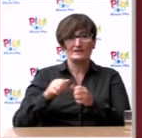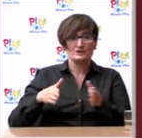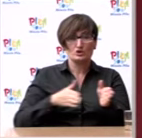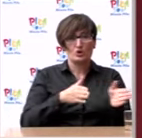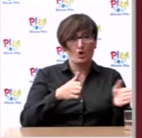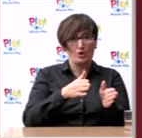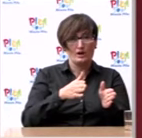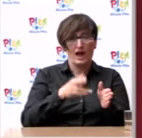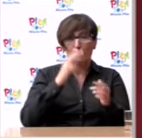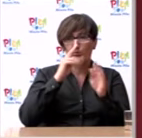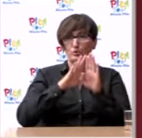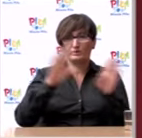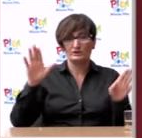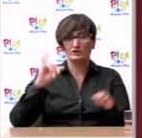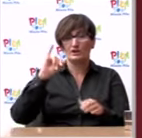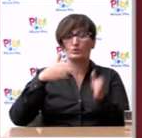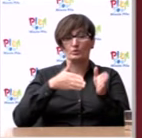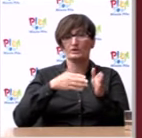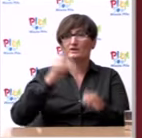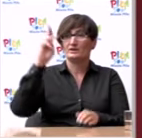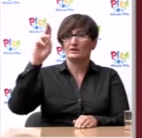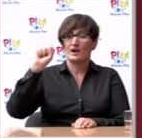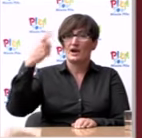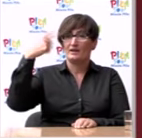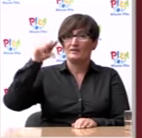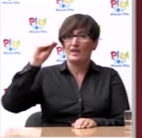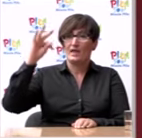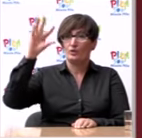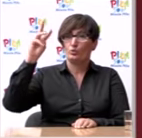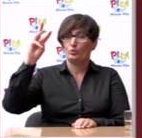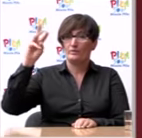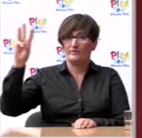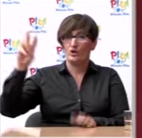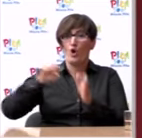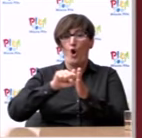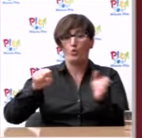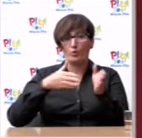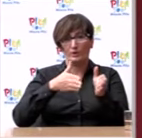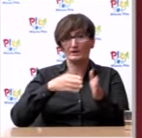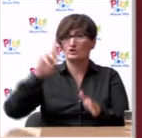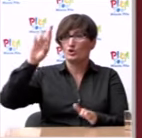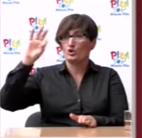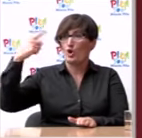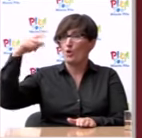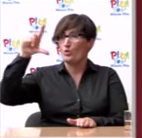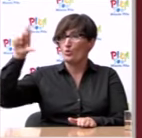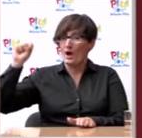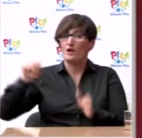gminnej, oraz ulicę Kadetów na przebiegu od ulicy Rodła do ulicy Podchorąży. Chciałem powiedzieć,